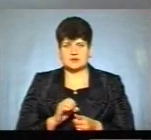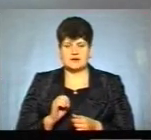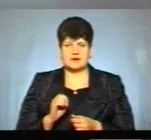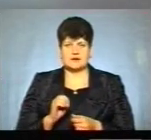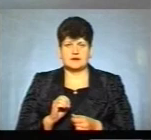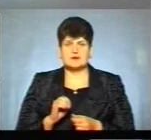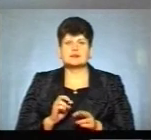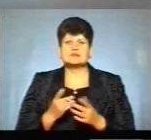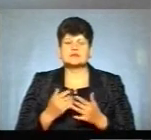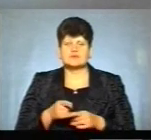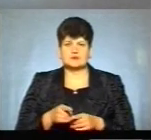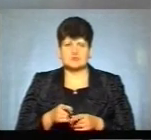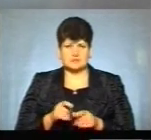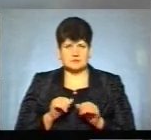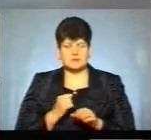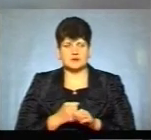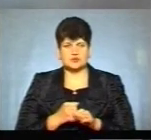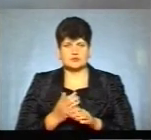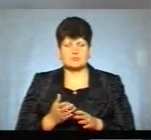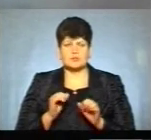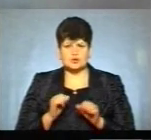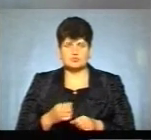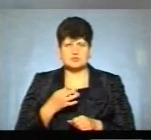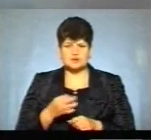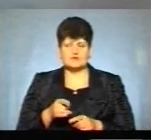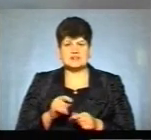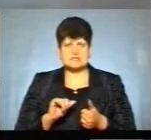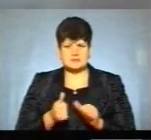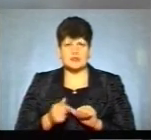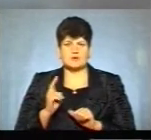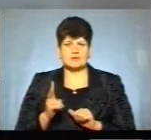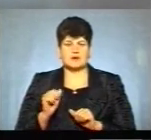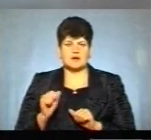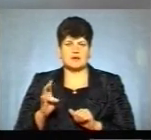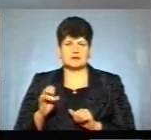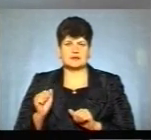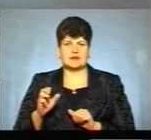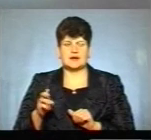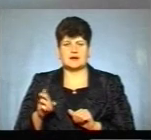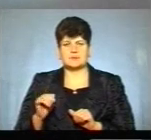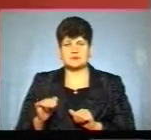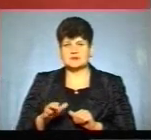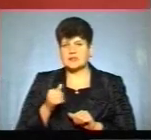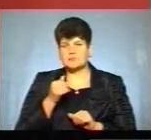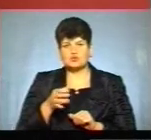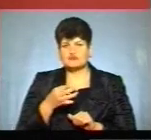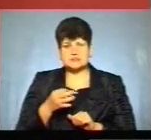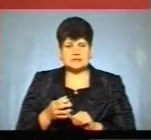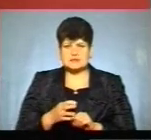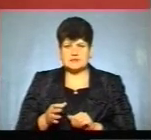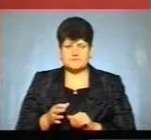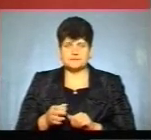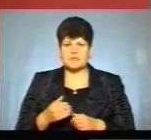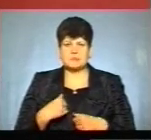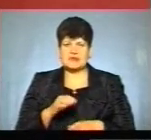Наскільки вони дієві і ефективні? Тобто, чи можемо ми сказати, що вони заміняють канабіс, чи ні? Я не знаю, чи можу сказати, тому що, ну, ми ж